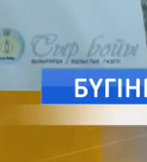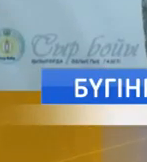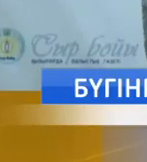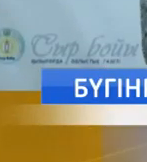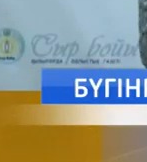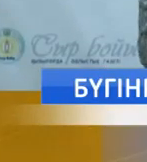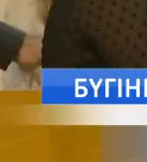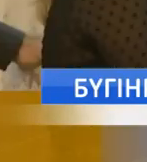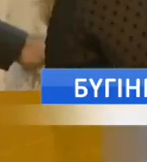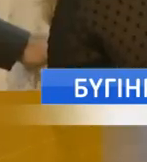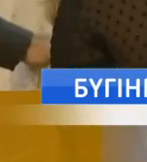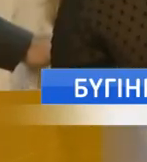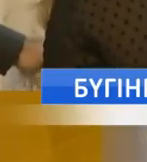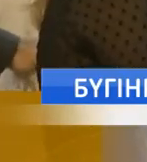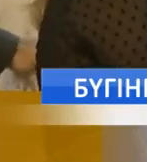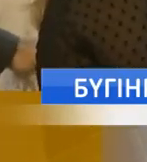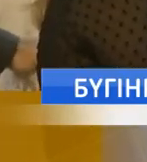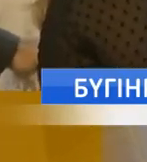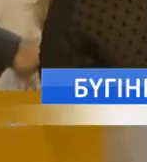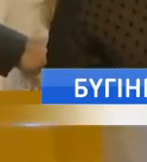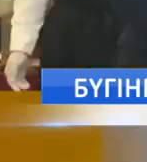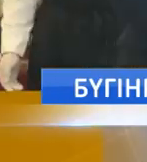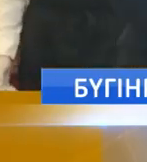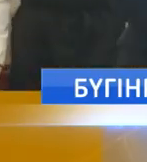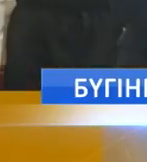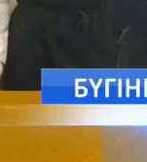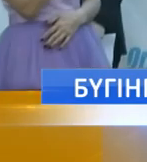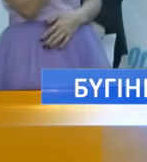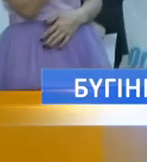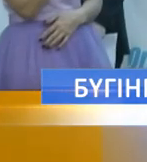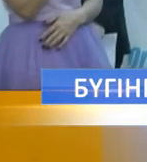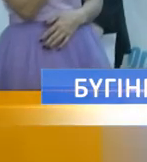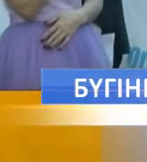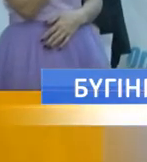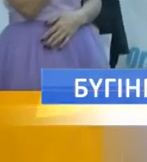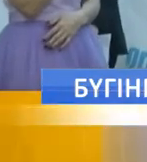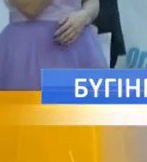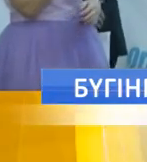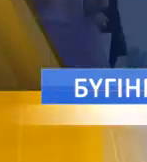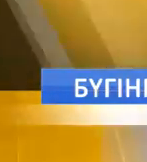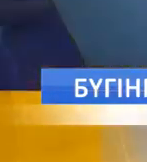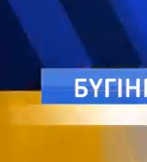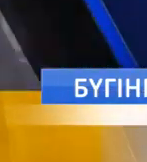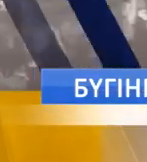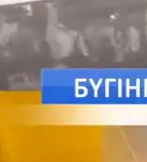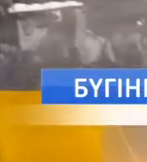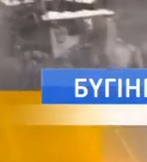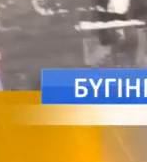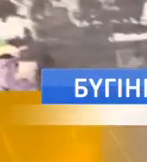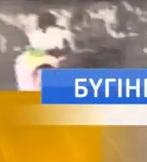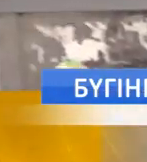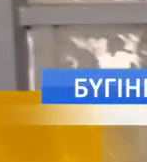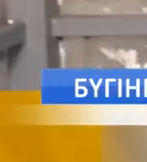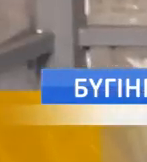Алматыда еркін сөз байқау қорытындыланып, жеңімпаздар марапатталды. Үздіктер қатарында Жетісу арнасының тілшісі Алмат Хамит те бар.